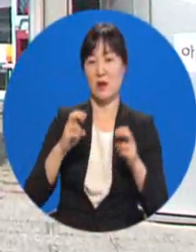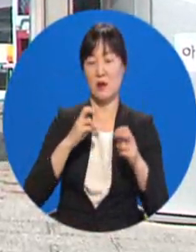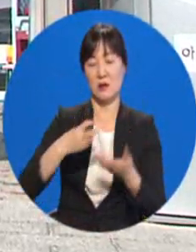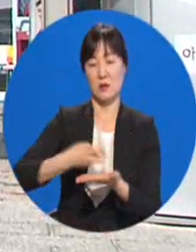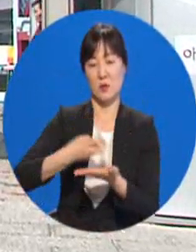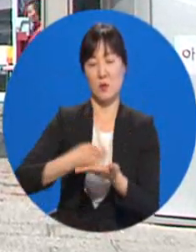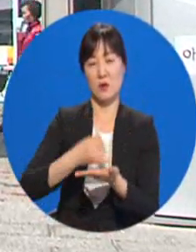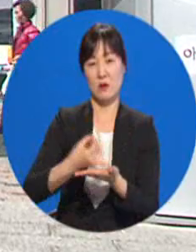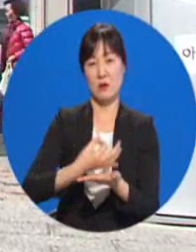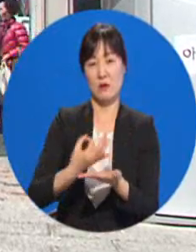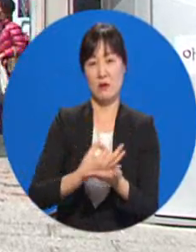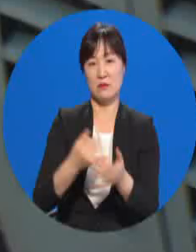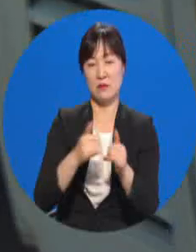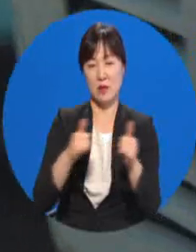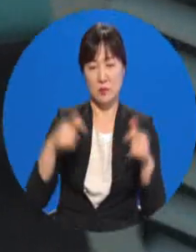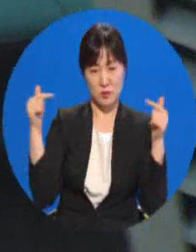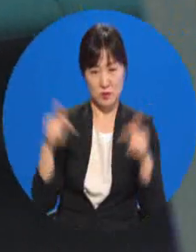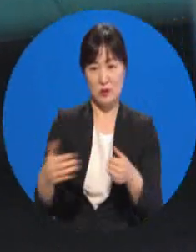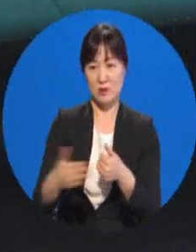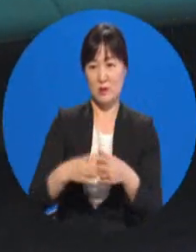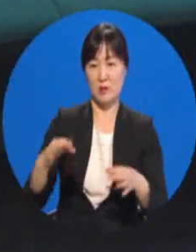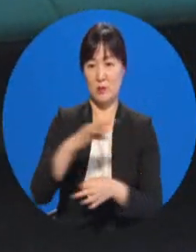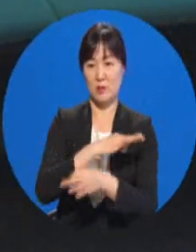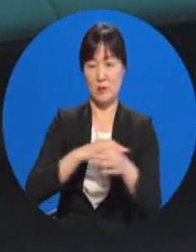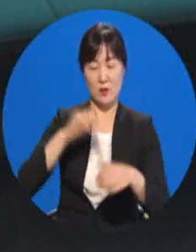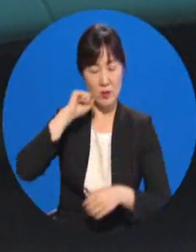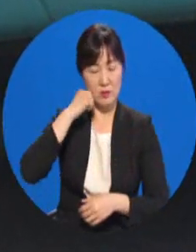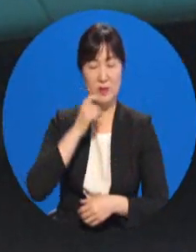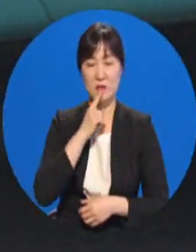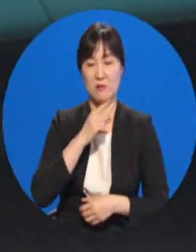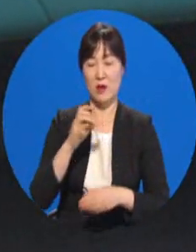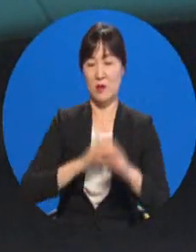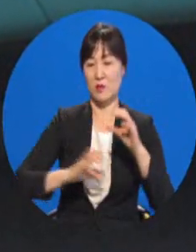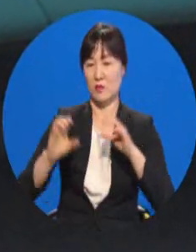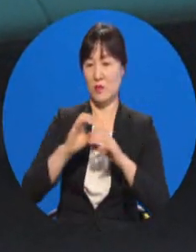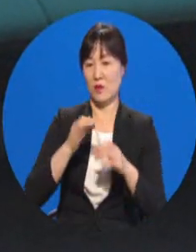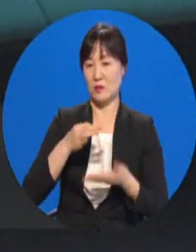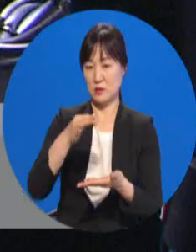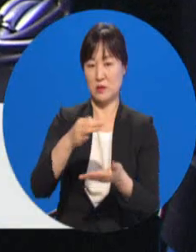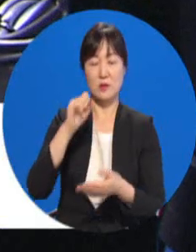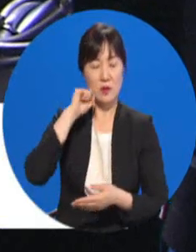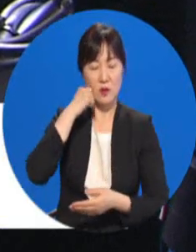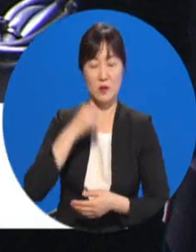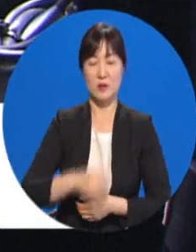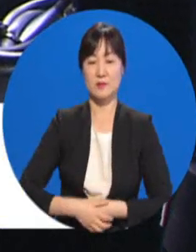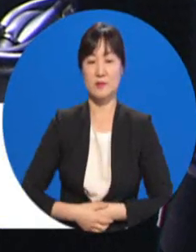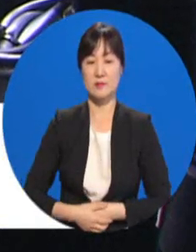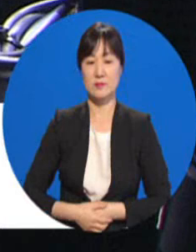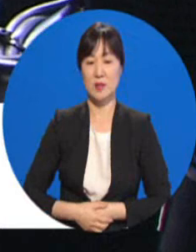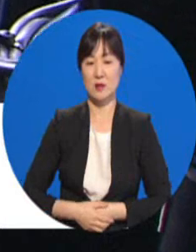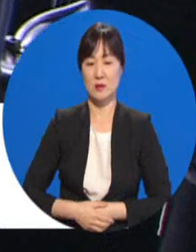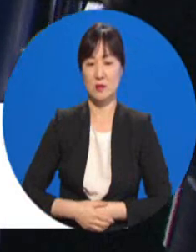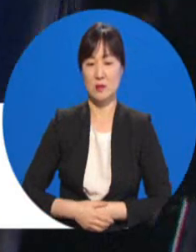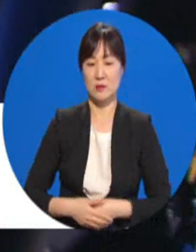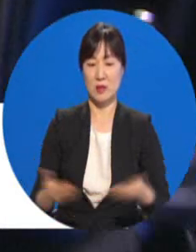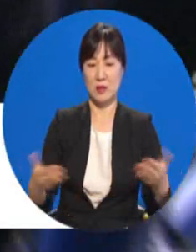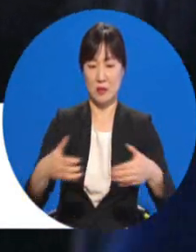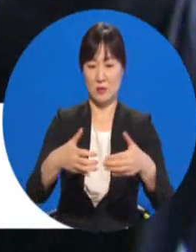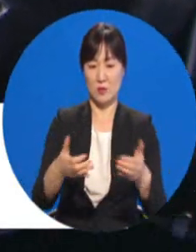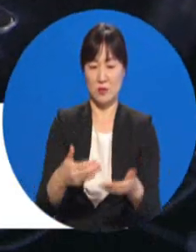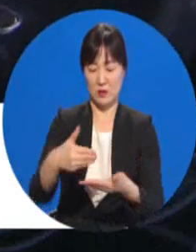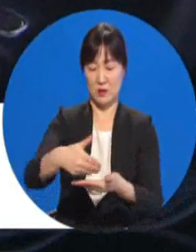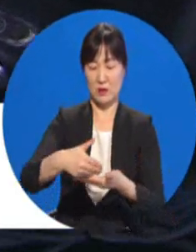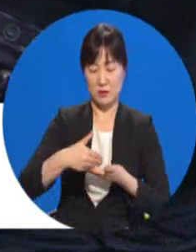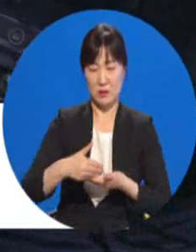심해지는 상황에서 더 이상의 출혈은 어렵다는 입장입니다. 노조 아니. 네. 너무 저희들